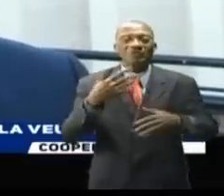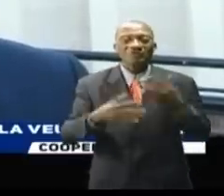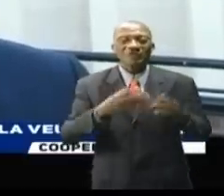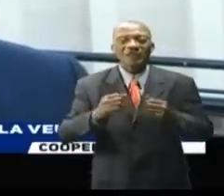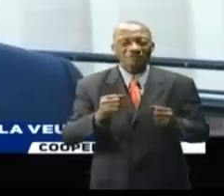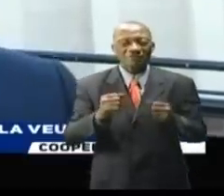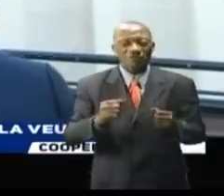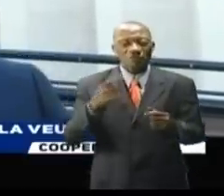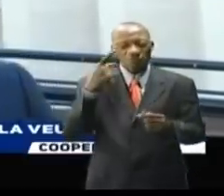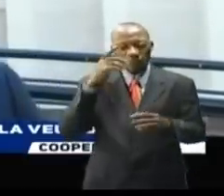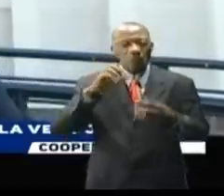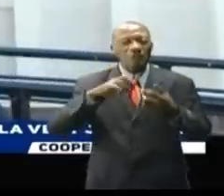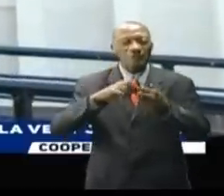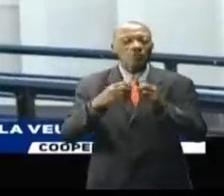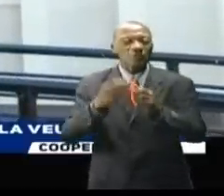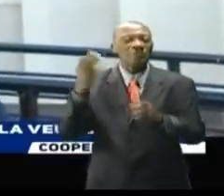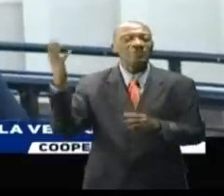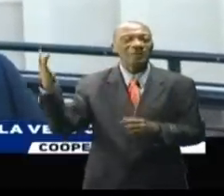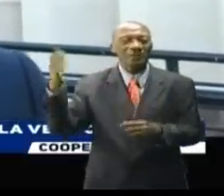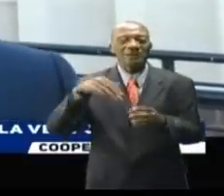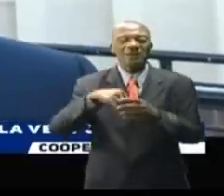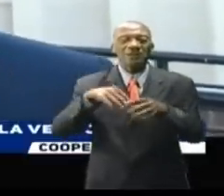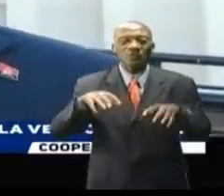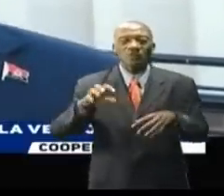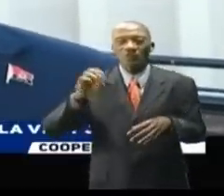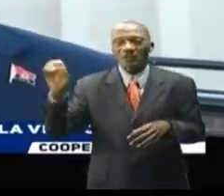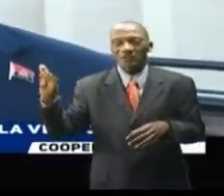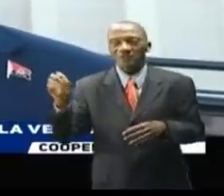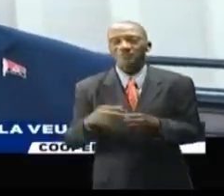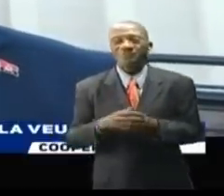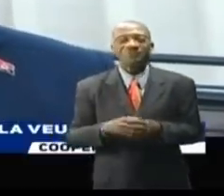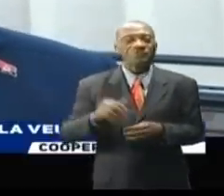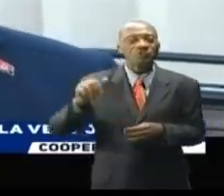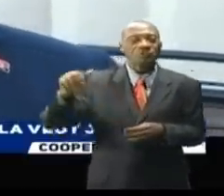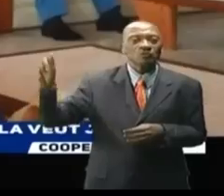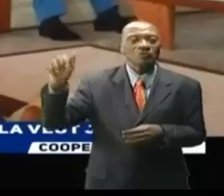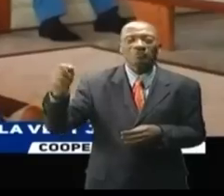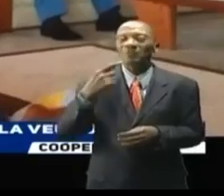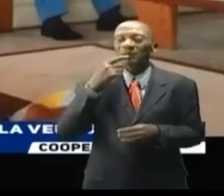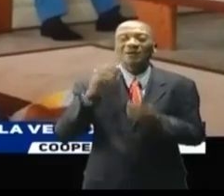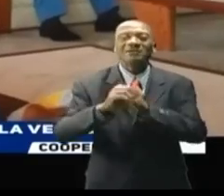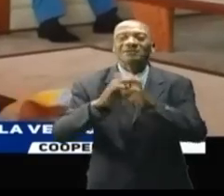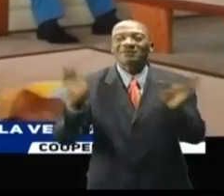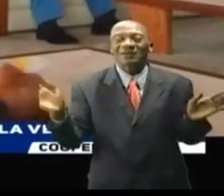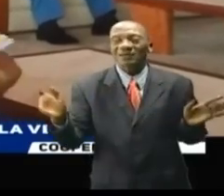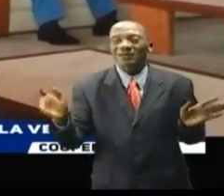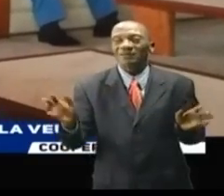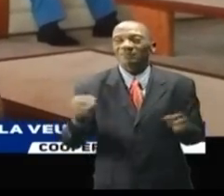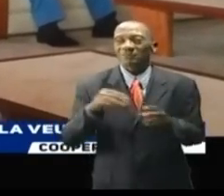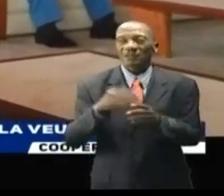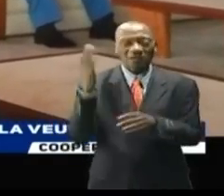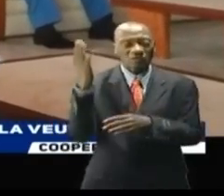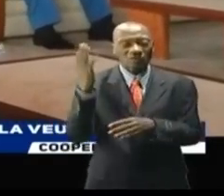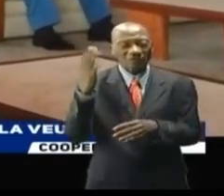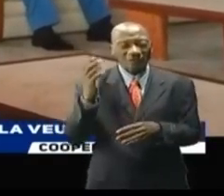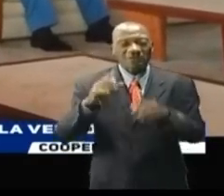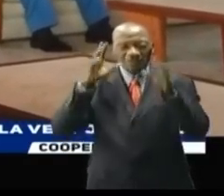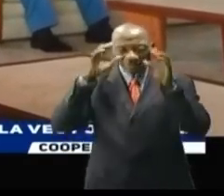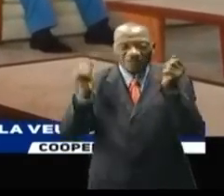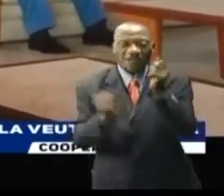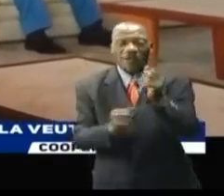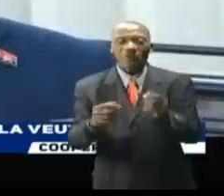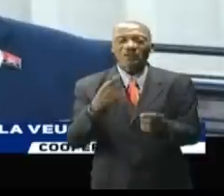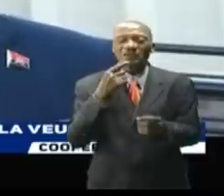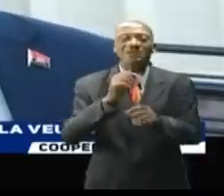aujourd'hui. Il a été clair à Dakar quand il a participé à la conférence de paix et la sécurité en Afrique